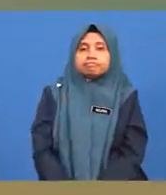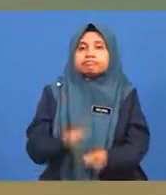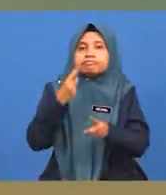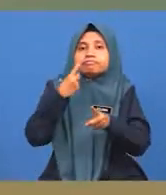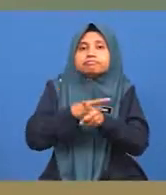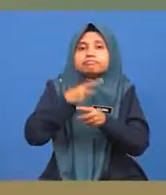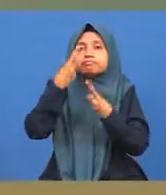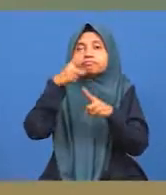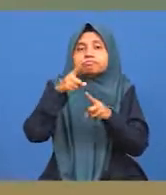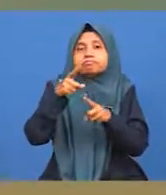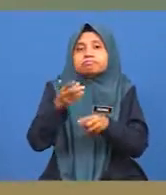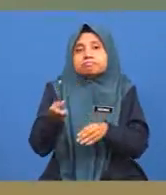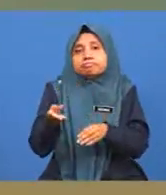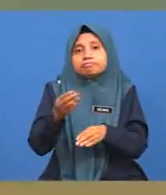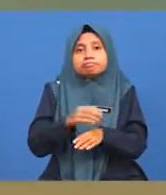Betul jawapan kamu.